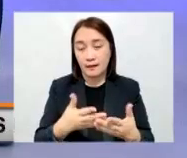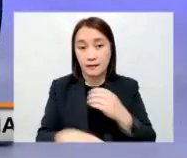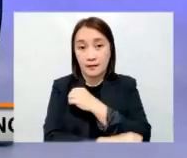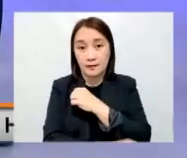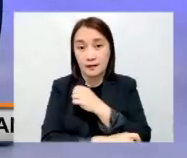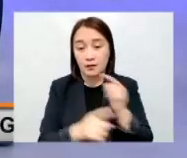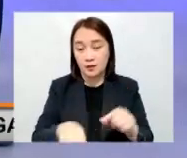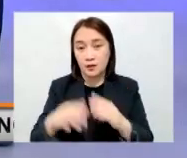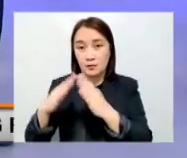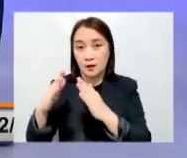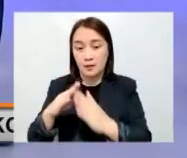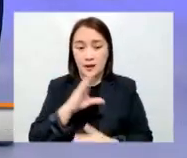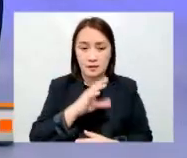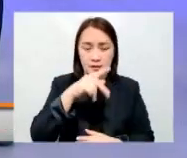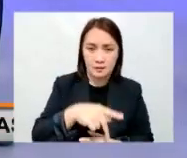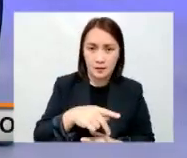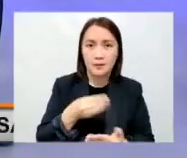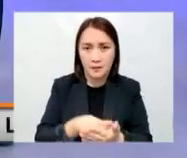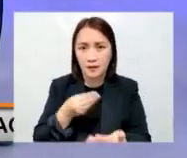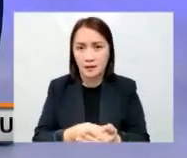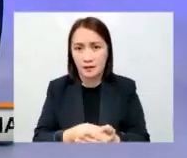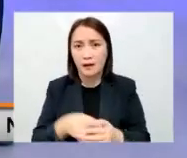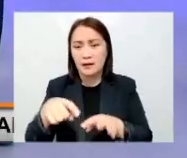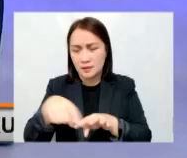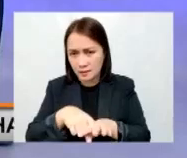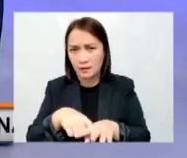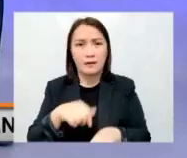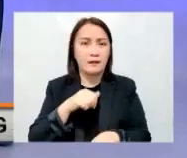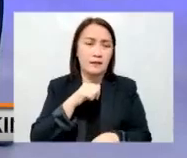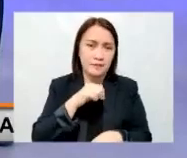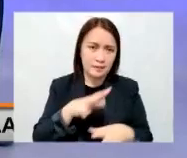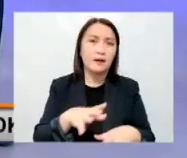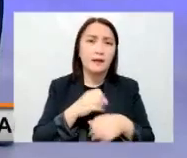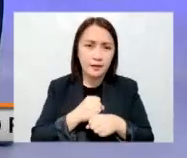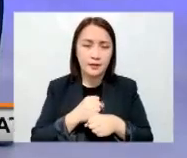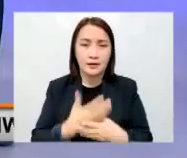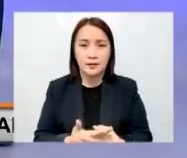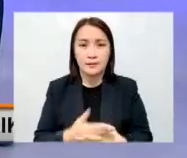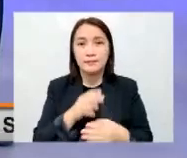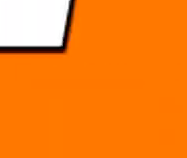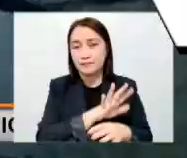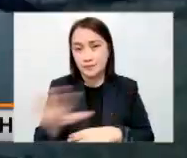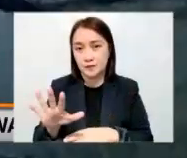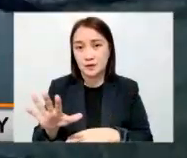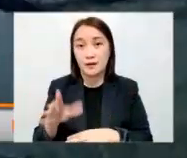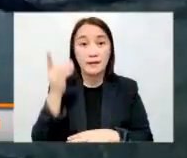cellphone at pati tsinelas ng biktima, hindi rin niya pinatawad. Nasa frontline ang balitang yan si Dave Abuel.